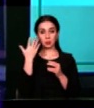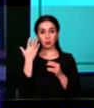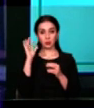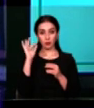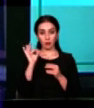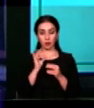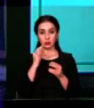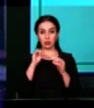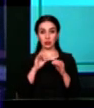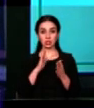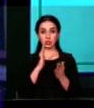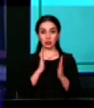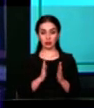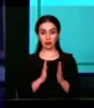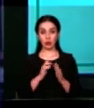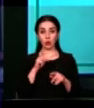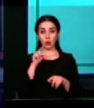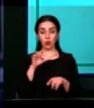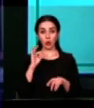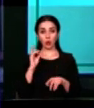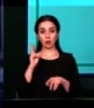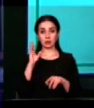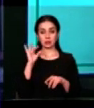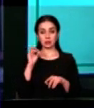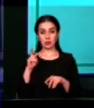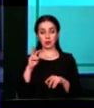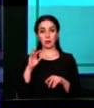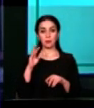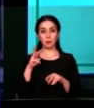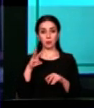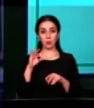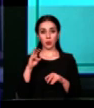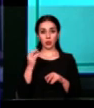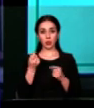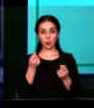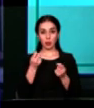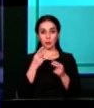5.5%ini tashkil etadi. Oqsilning molekulyar massasini toping.